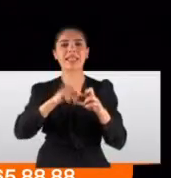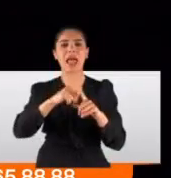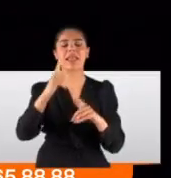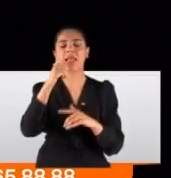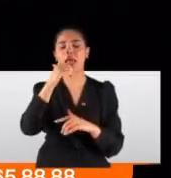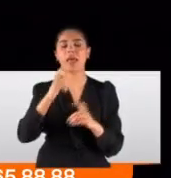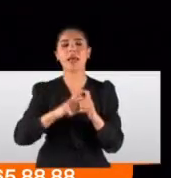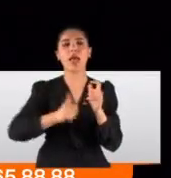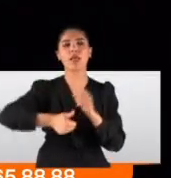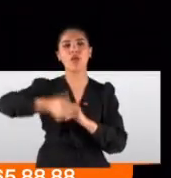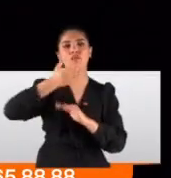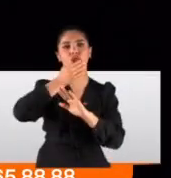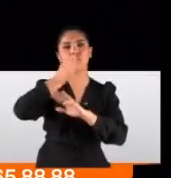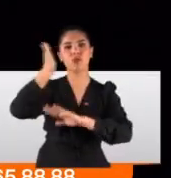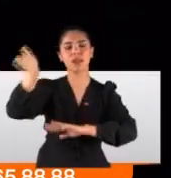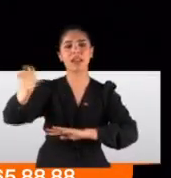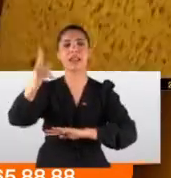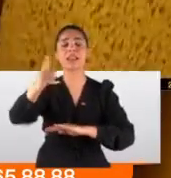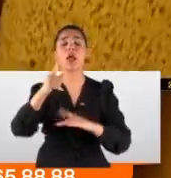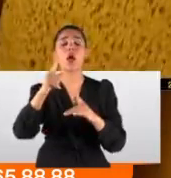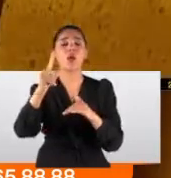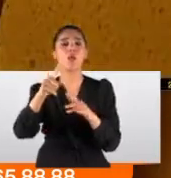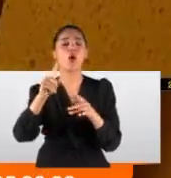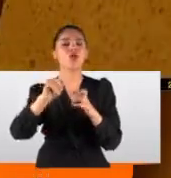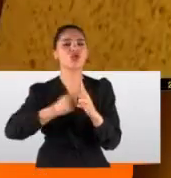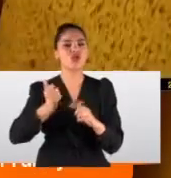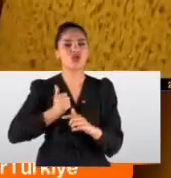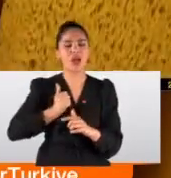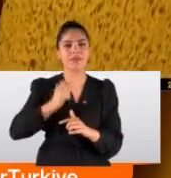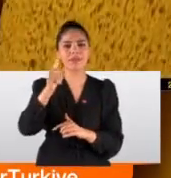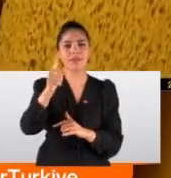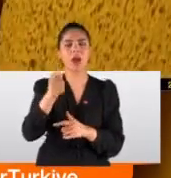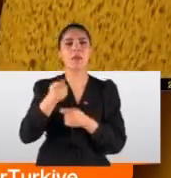Müdürlüğü'nü işgal etti. Jandarma Genel Komutanı Orgeneral Galip Mendi de